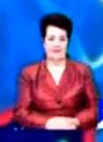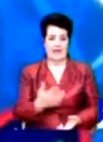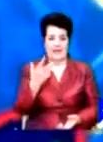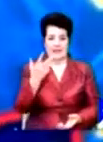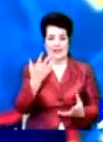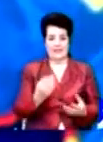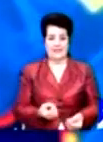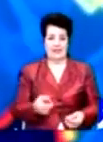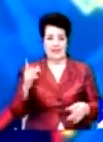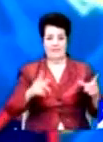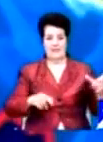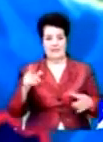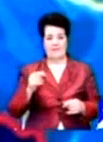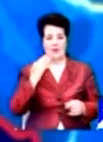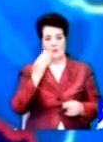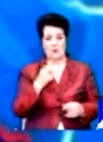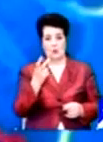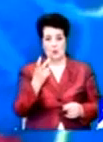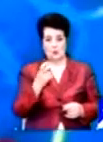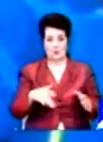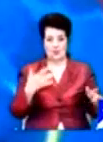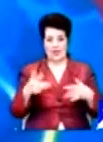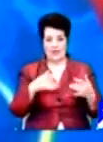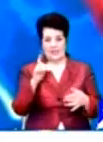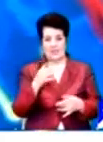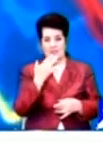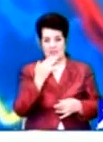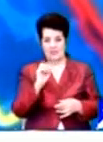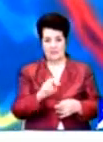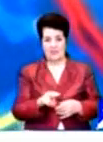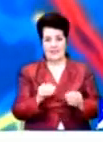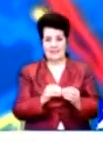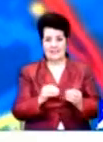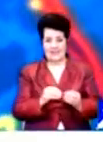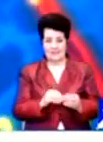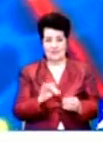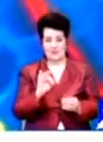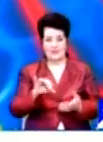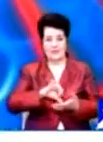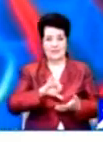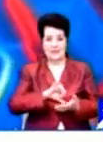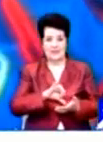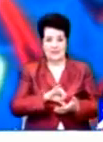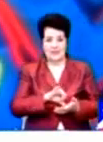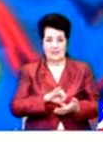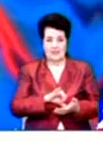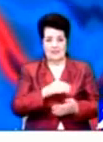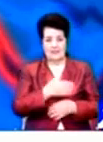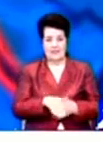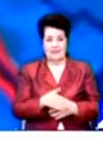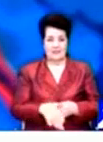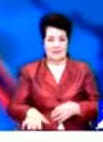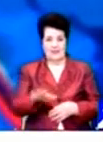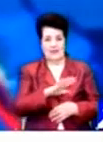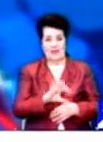Trei zile de festival în București, 200 de artiști internaționali dau zeci și reprezentanți pe străzile